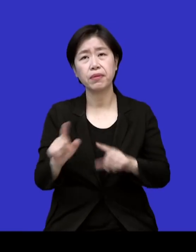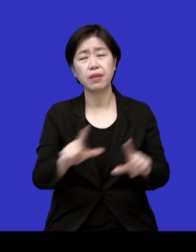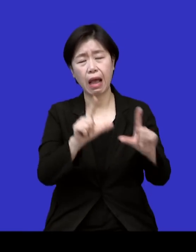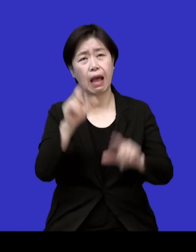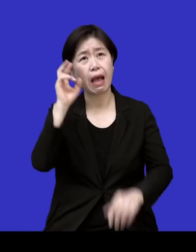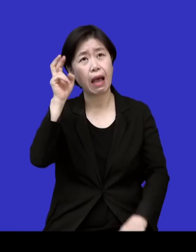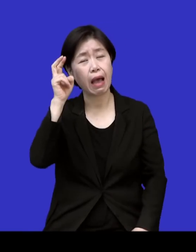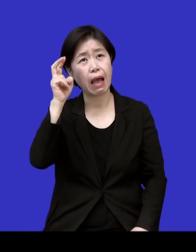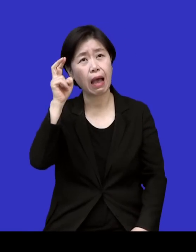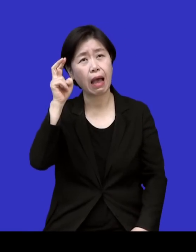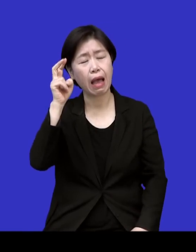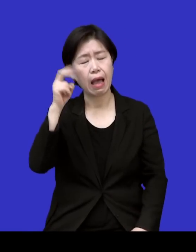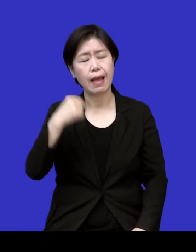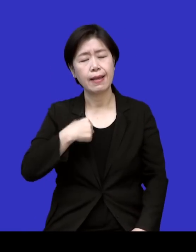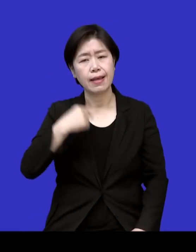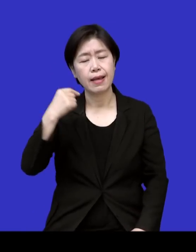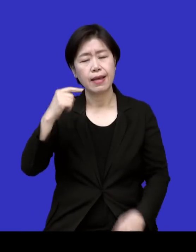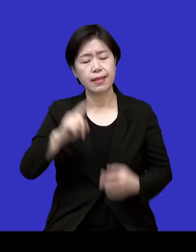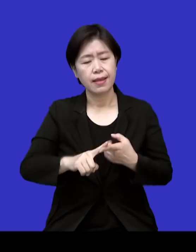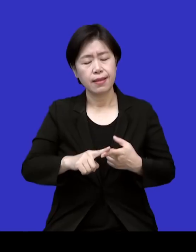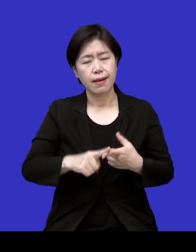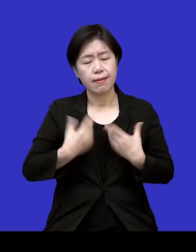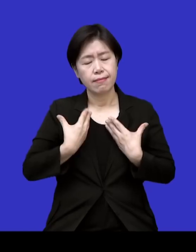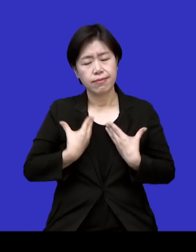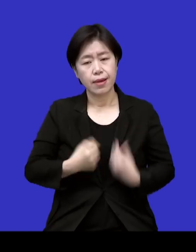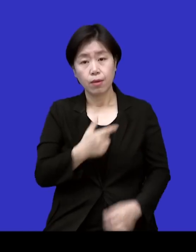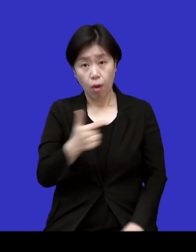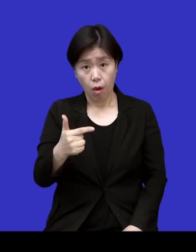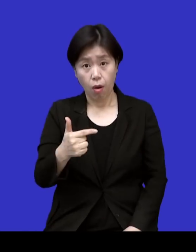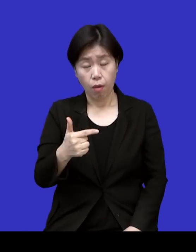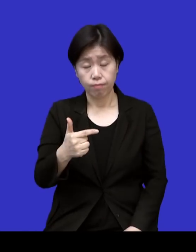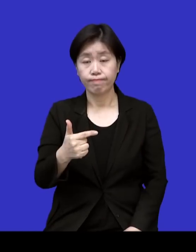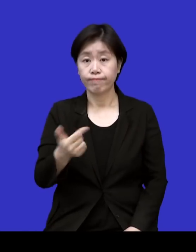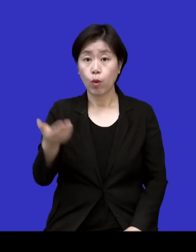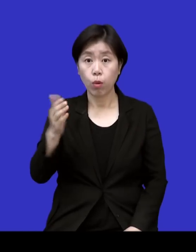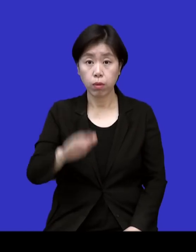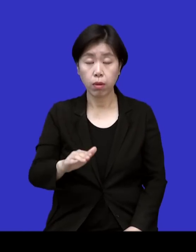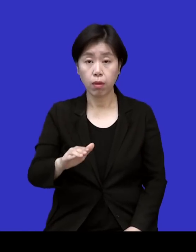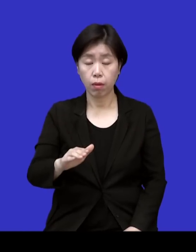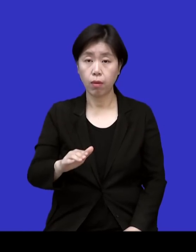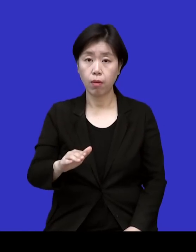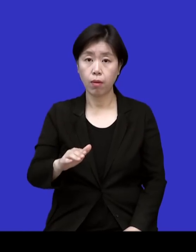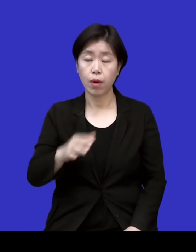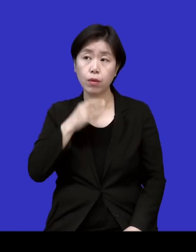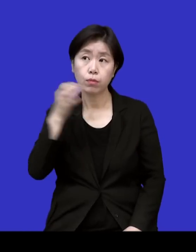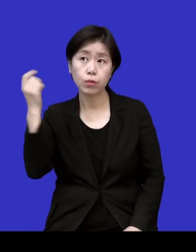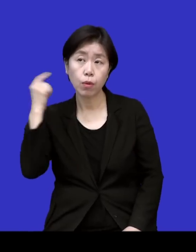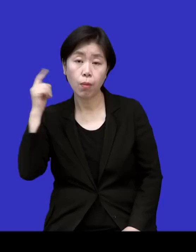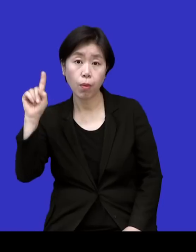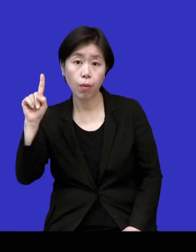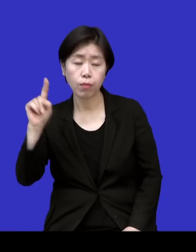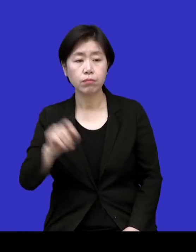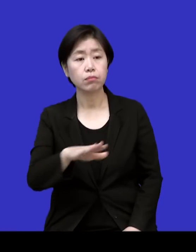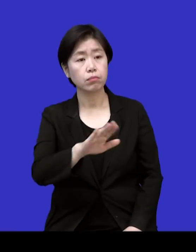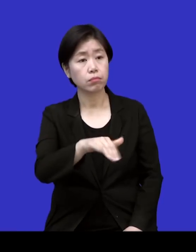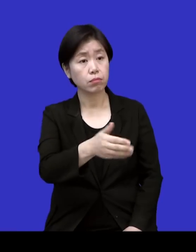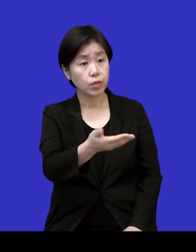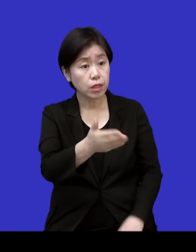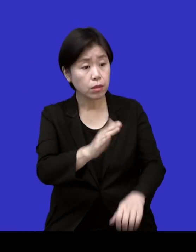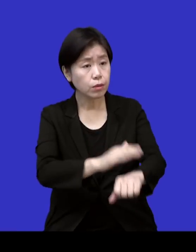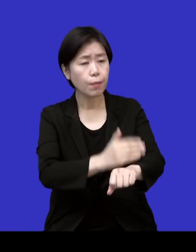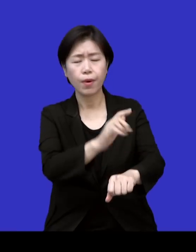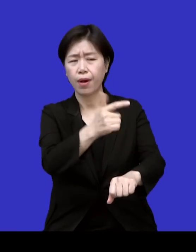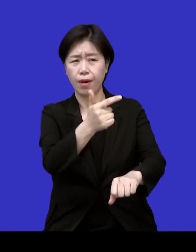같았었는데 네 잘못이 아니야 라는 그 말이 나는 내가 잘못한 사람이 아니라